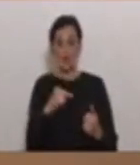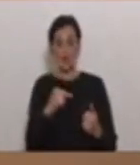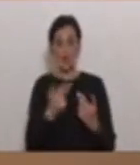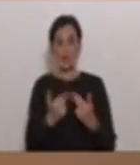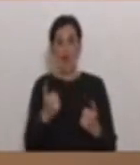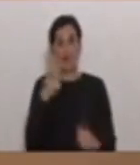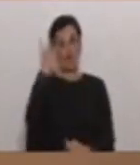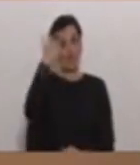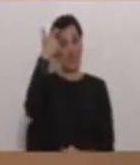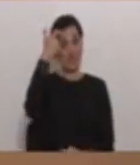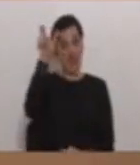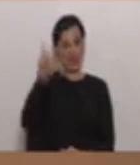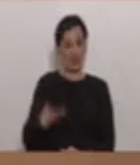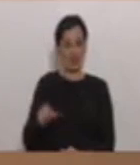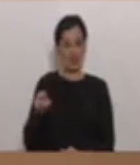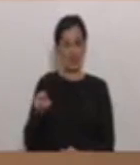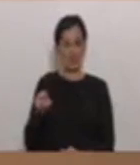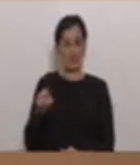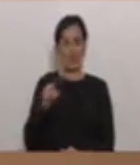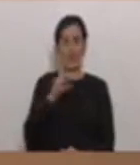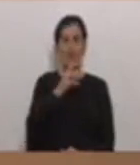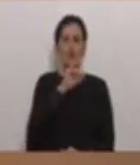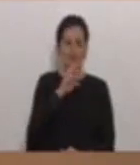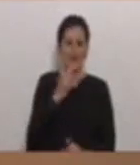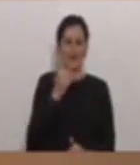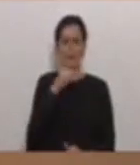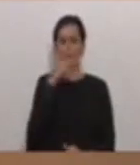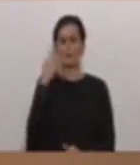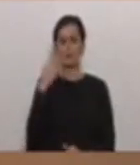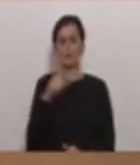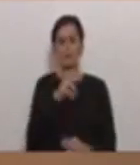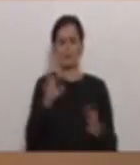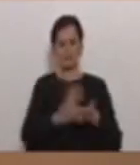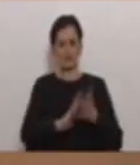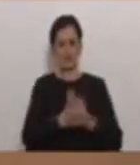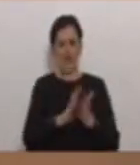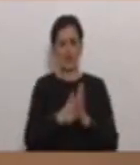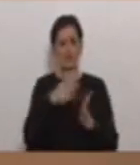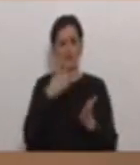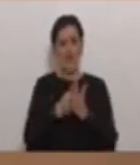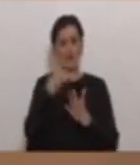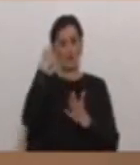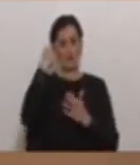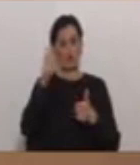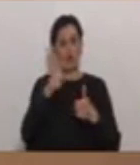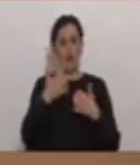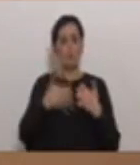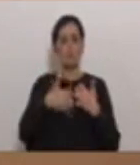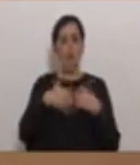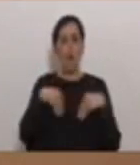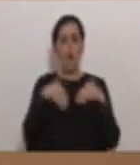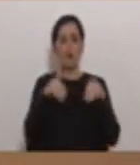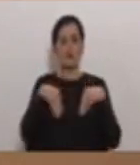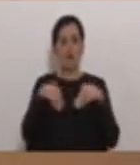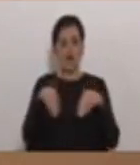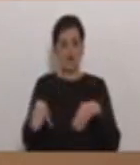ბიძინა ივანიშვილი ევტუშენკოებთან და ასე ვთქვათ რუს ოლიგარქებთან შეთანხმებით თავჭუაზე როგორც ბოსტანს მართავს კარმიდამოს.